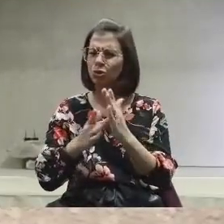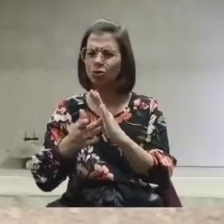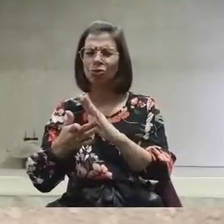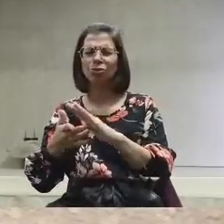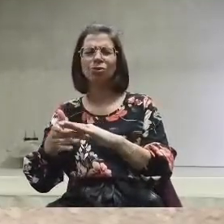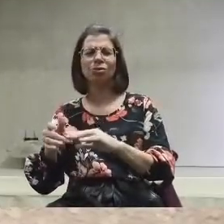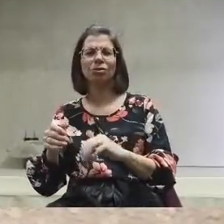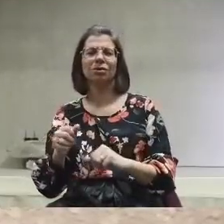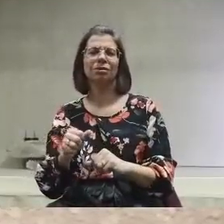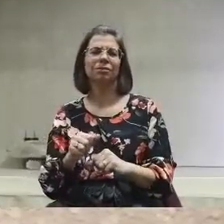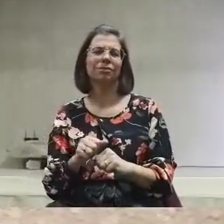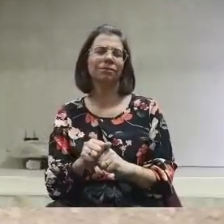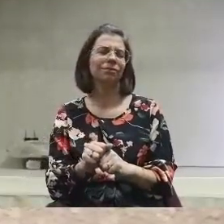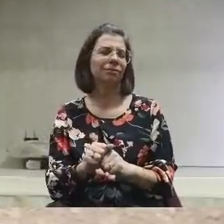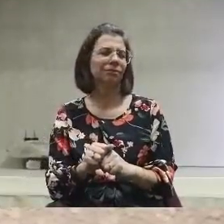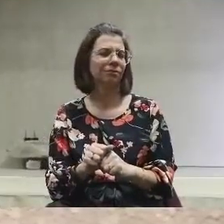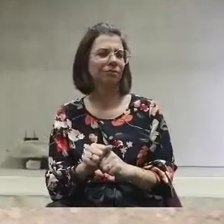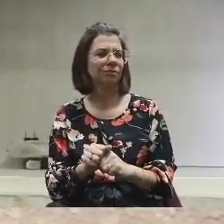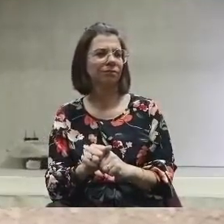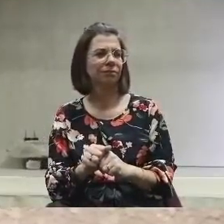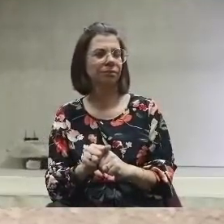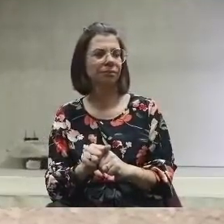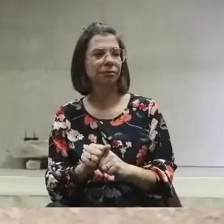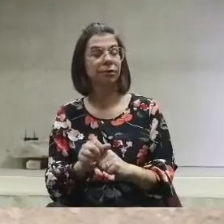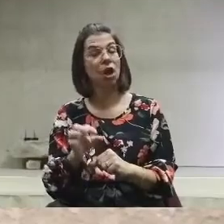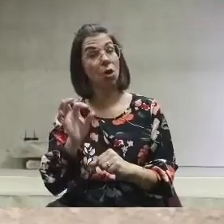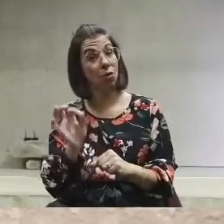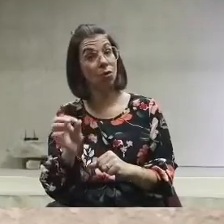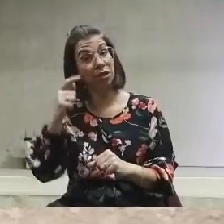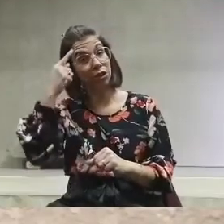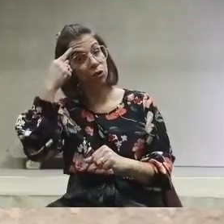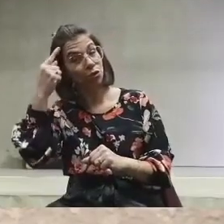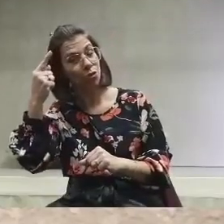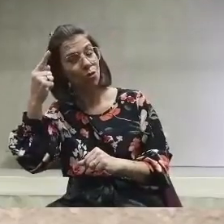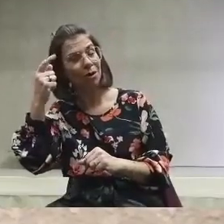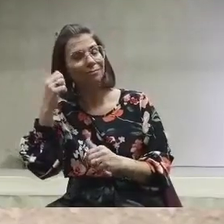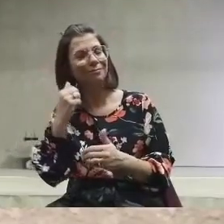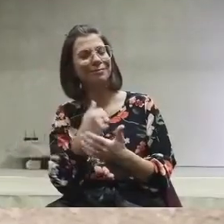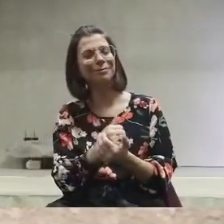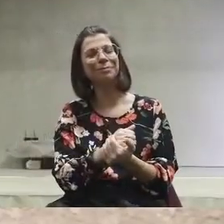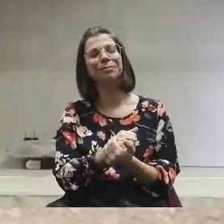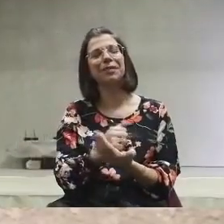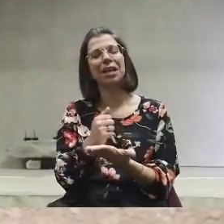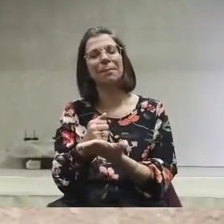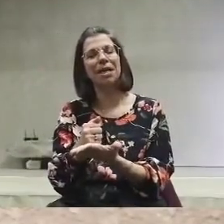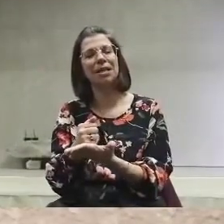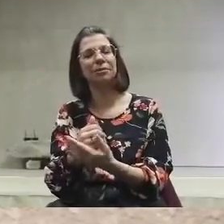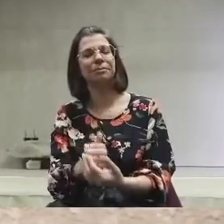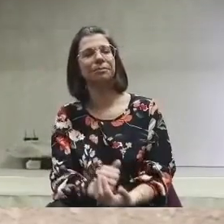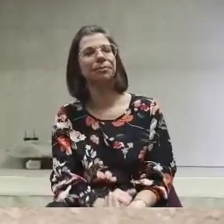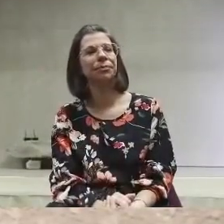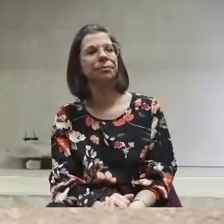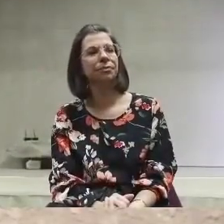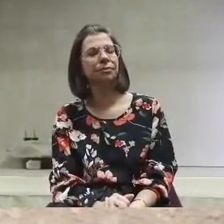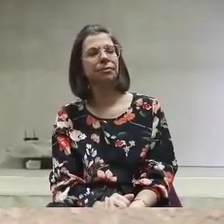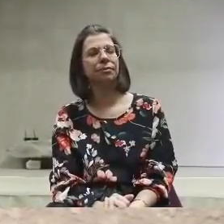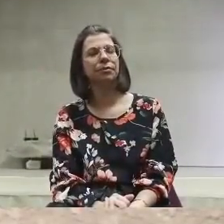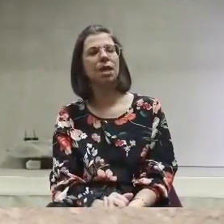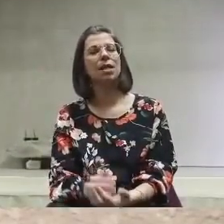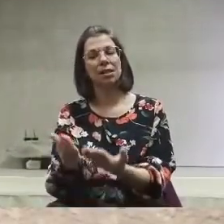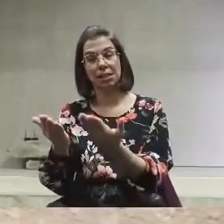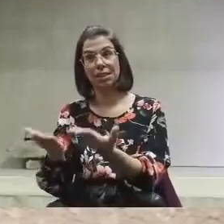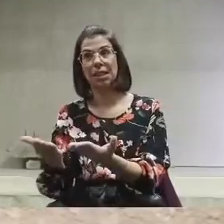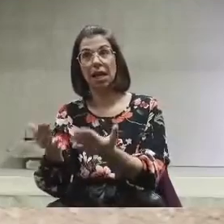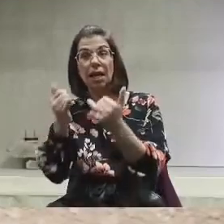son être tout entier, et je le crois. Amen. Voilà pourquoi elle est la puissance de